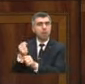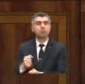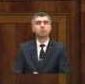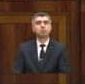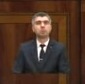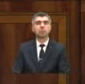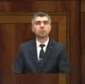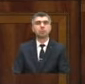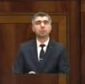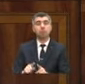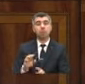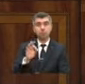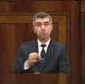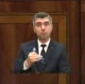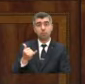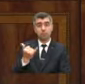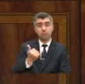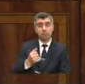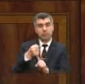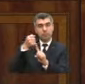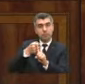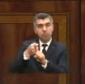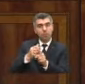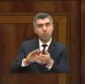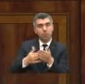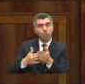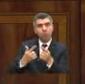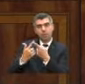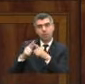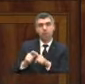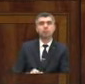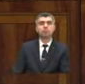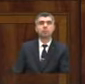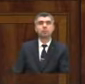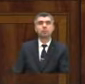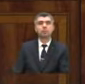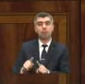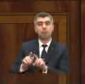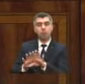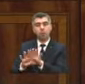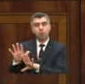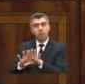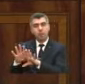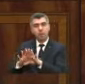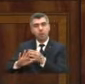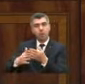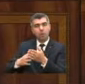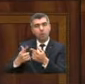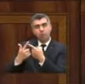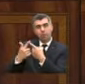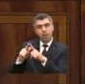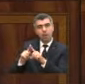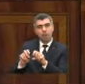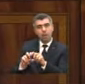يروم تحقيق العدالة الاجتماعية والهجالية، ويأتي كحلقة جديدة ضمن المبادرات والمشاريع والأوراش المهيكلة التي تطلقها